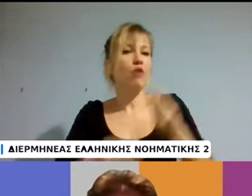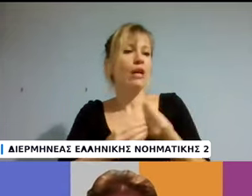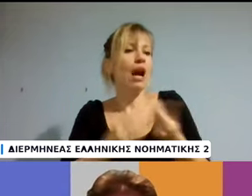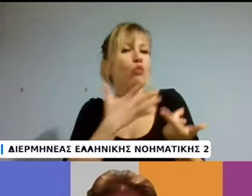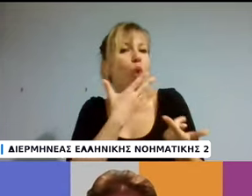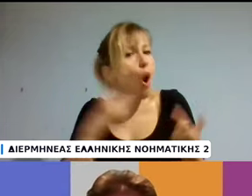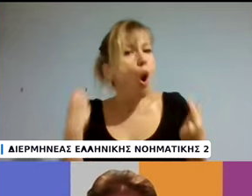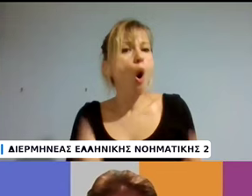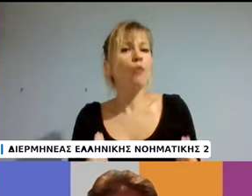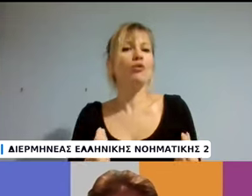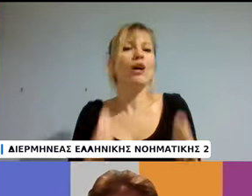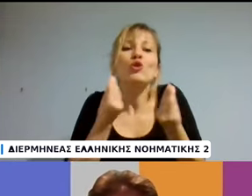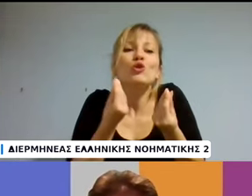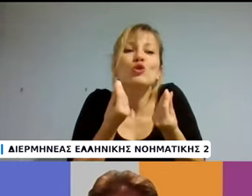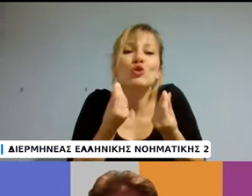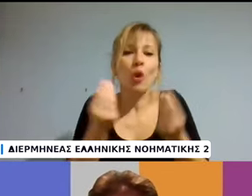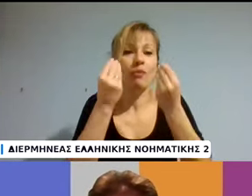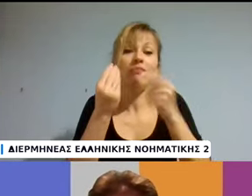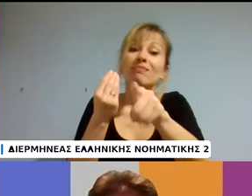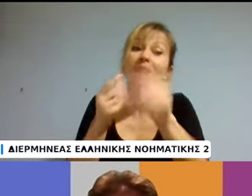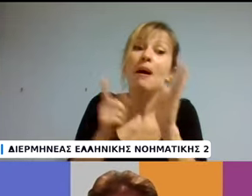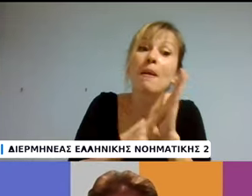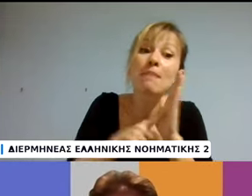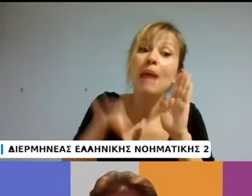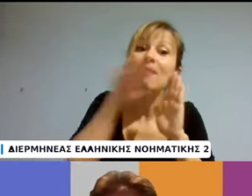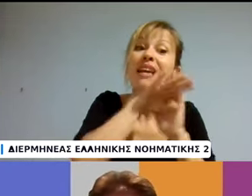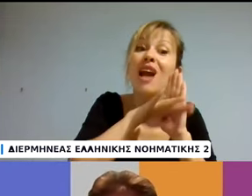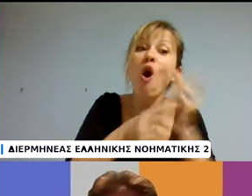συνάδελφος. Να διαβάσει τον οδηγό μας.